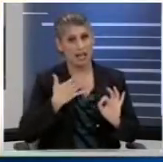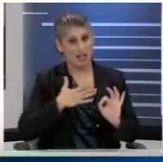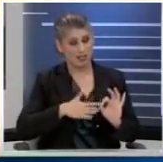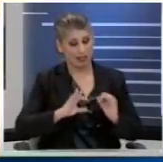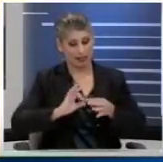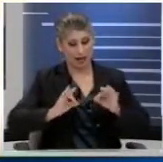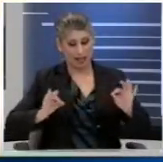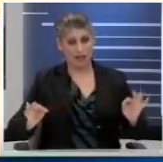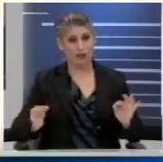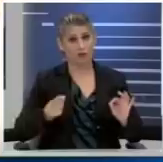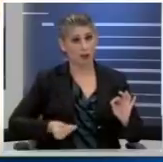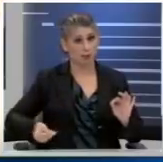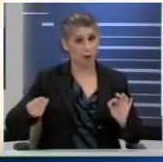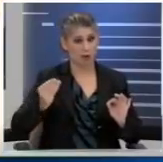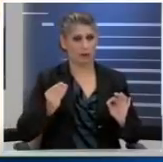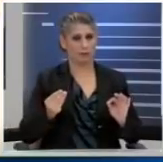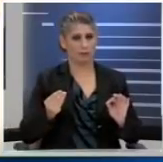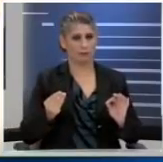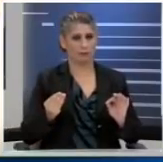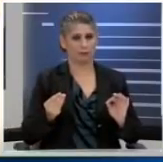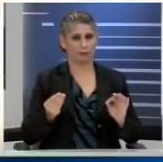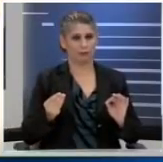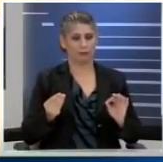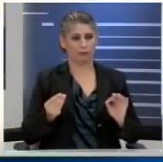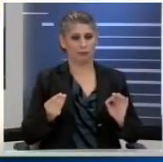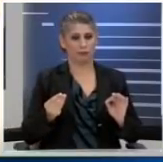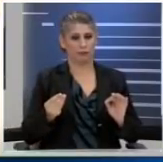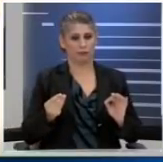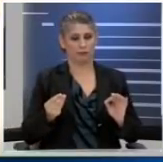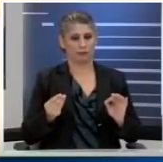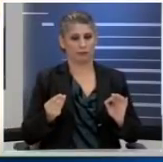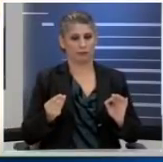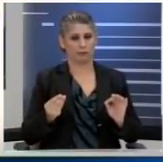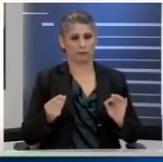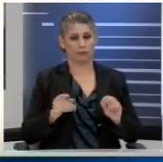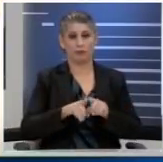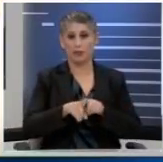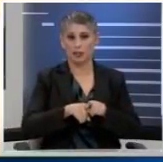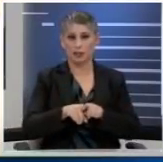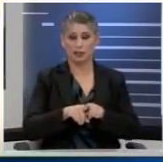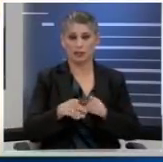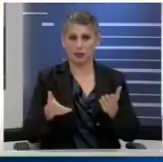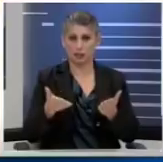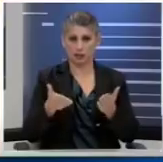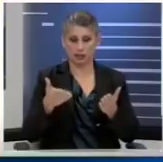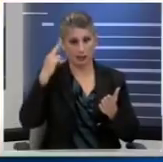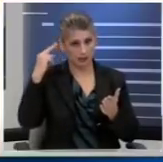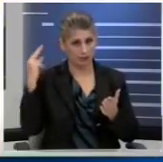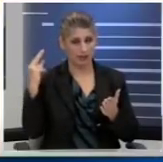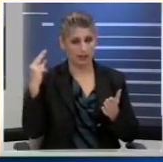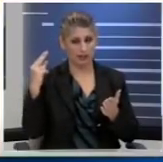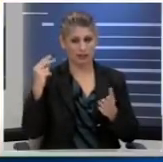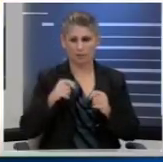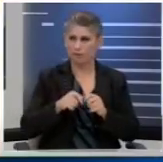θέλετε να αναλύσουμε και ακόμα περισσότερο τι είναι σε σχέση το φαινόμενο της φοιτητικής διαρροής